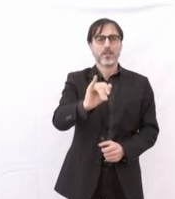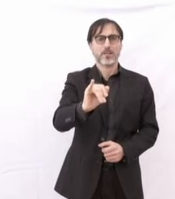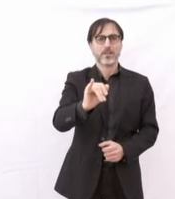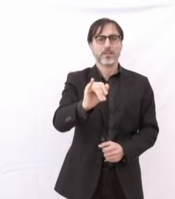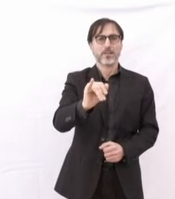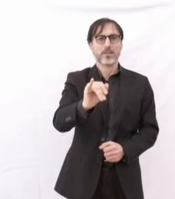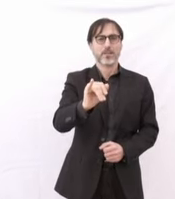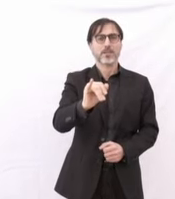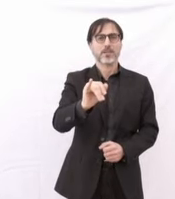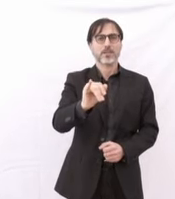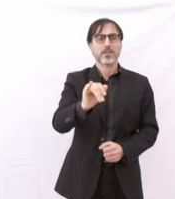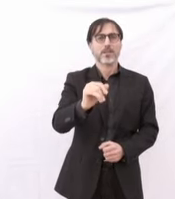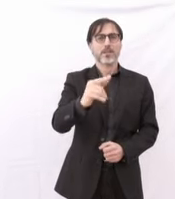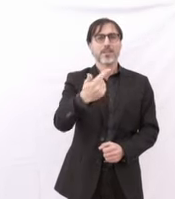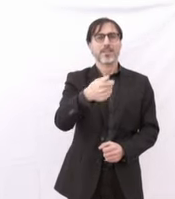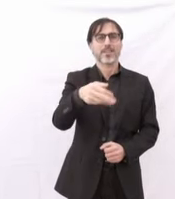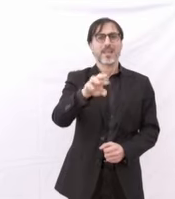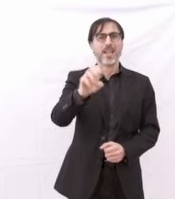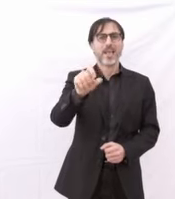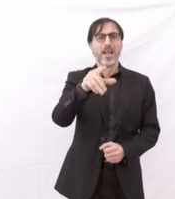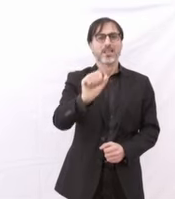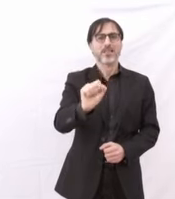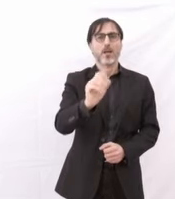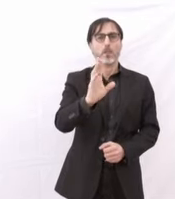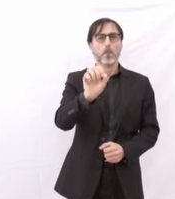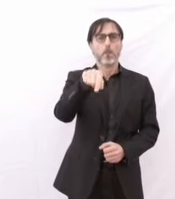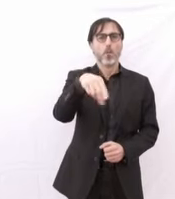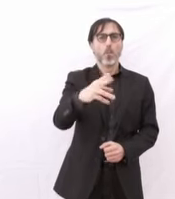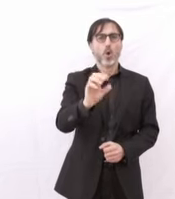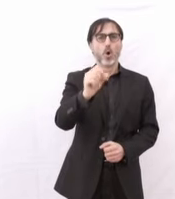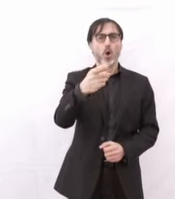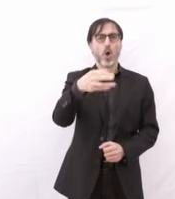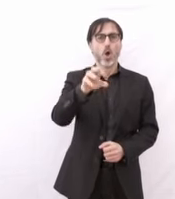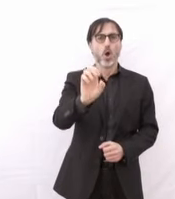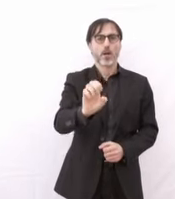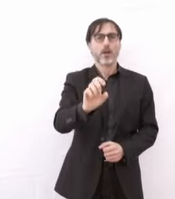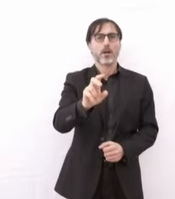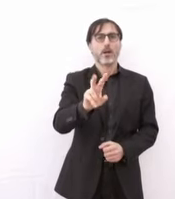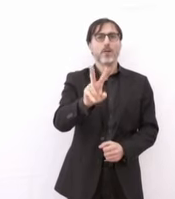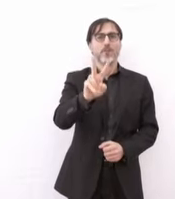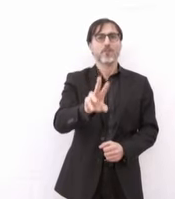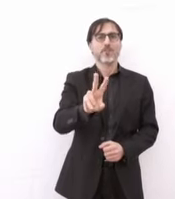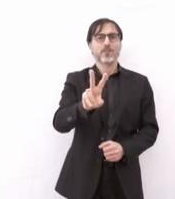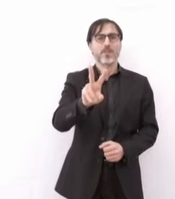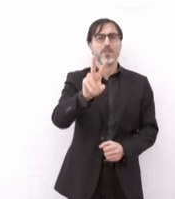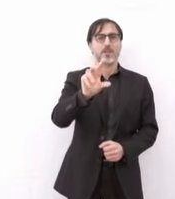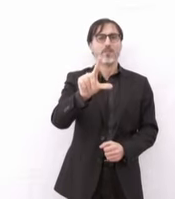Inzatari, Teresa Boncore, Angelo Vassallo,